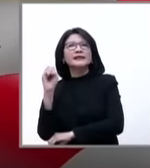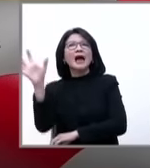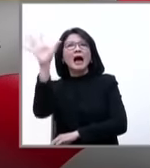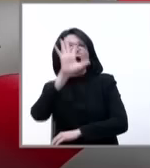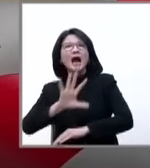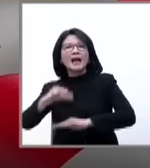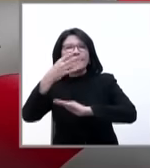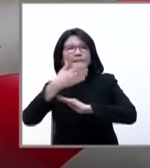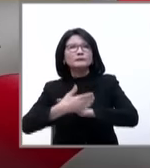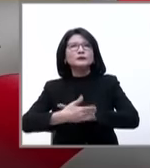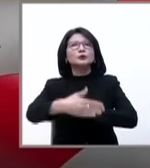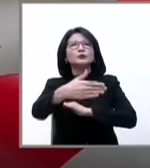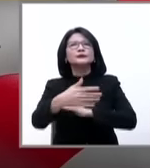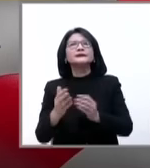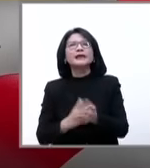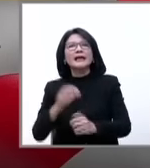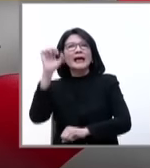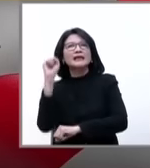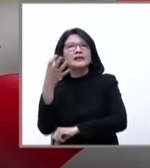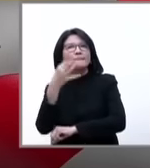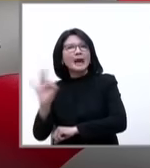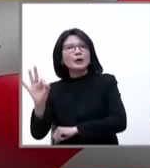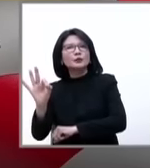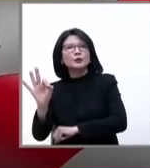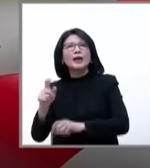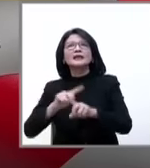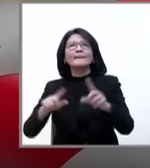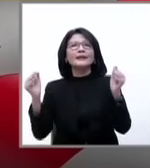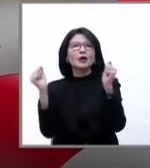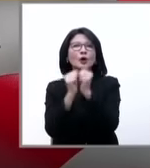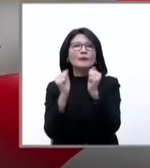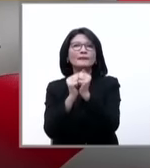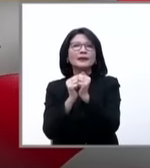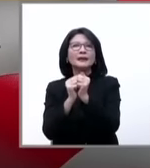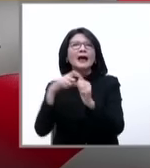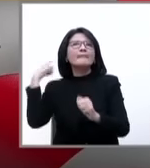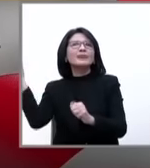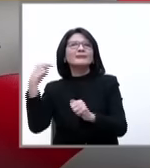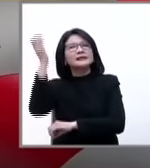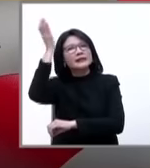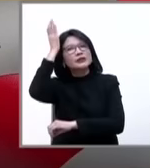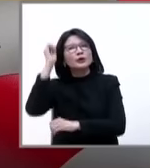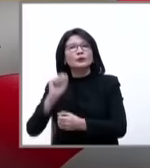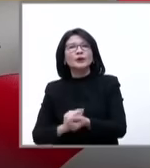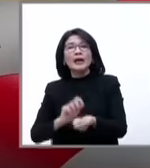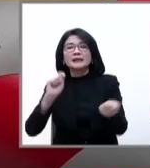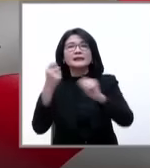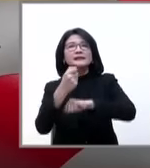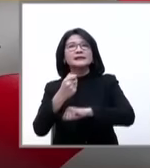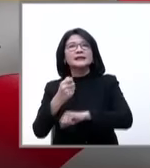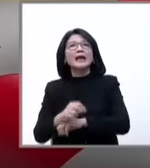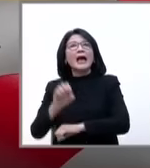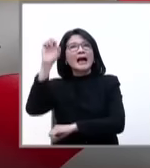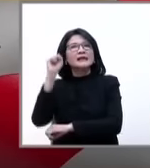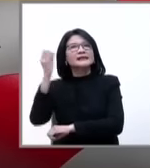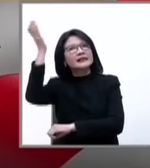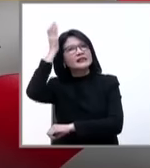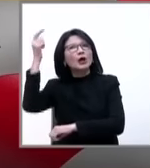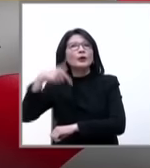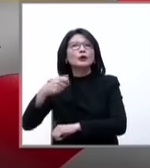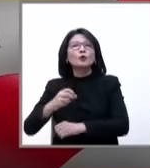Siapapun yang sekarang membaca leadership, manajemen, kepemimpinan,